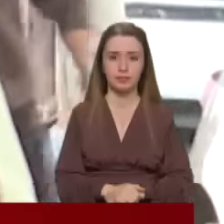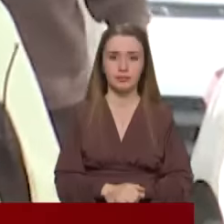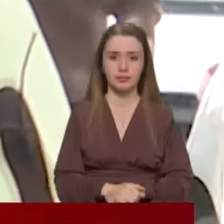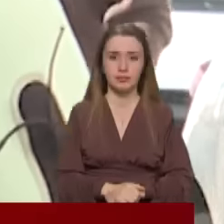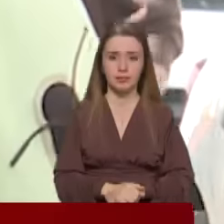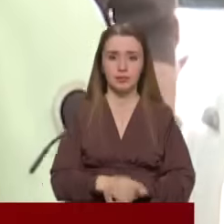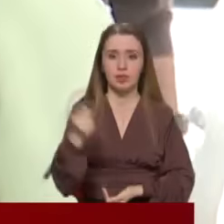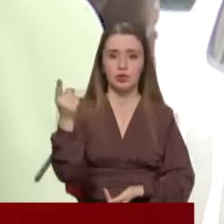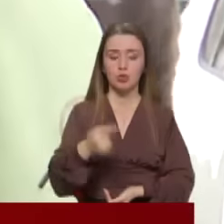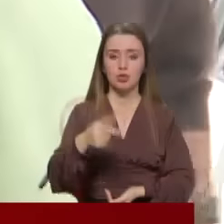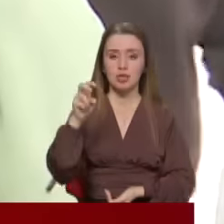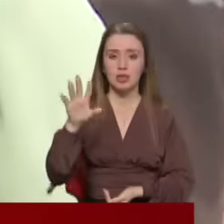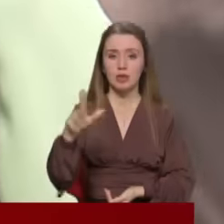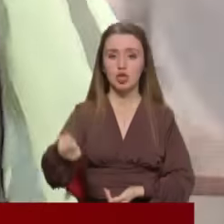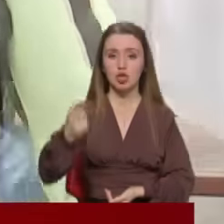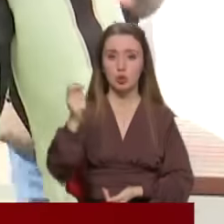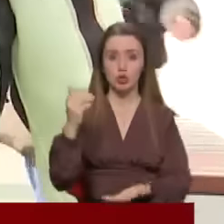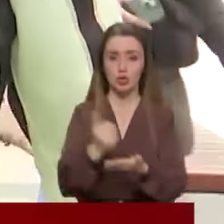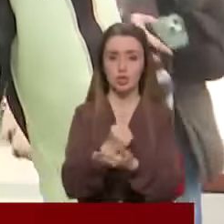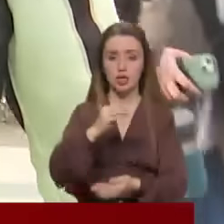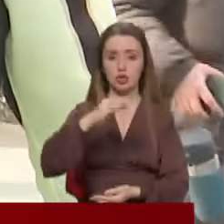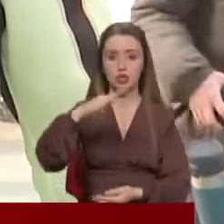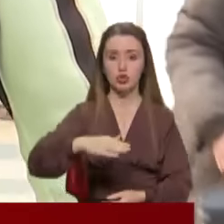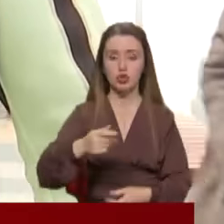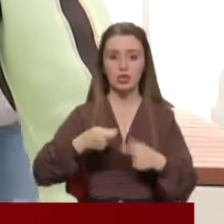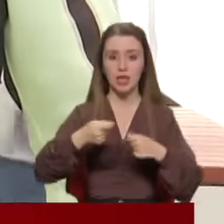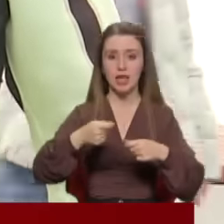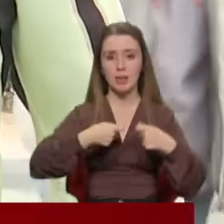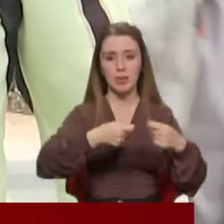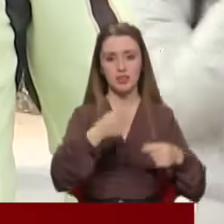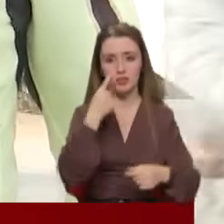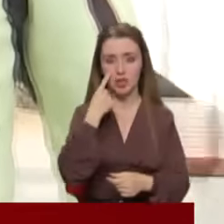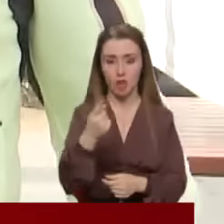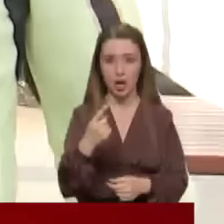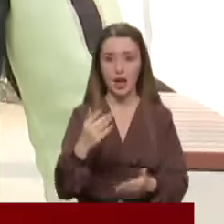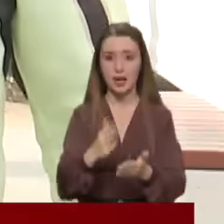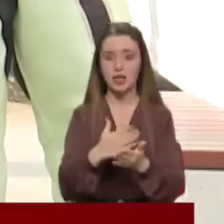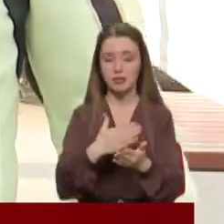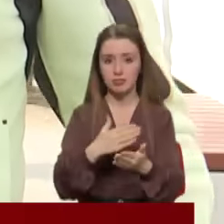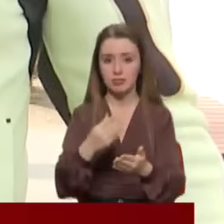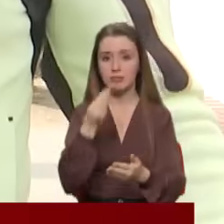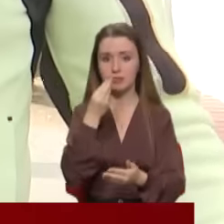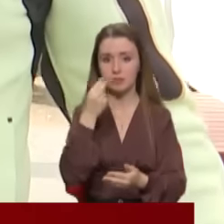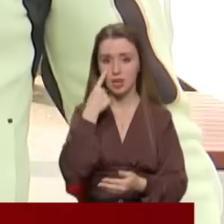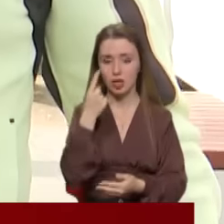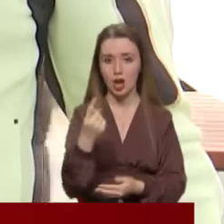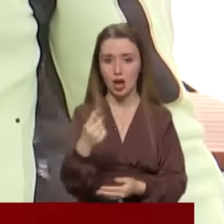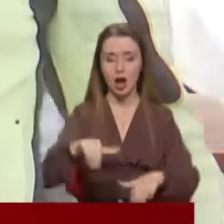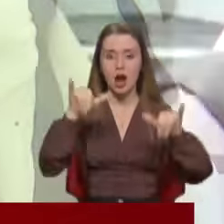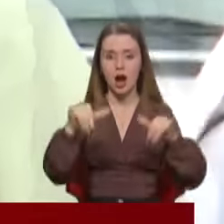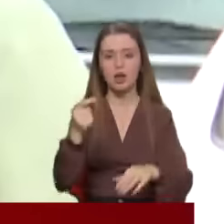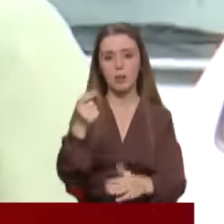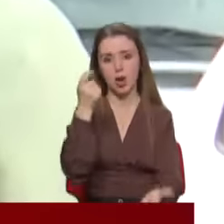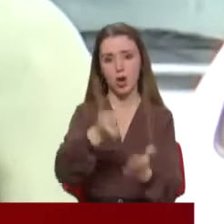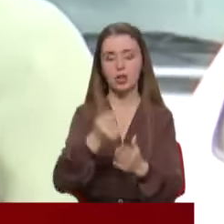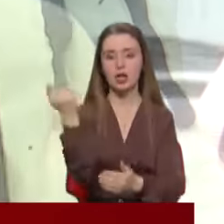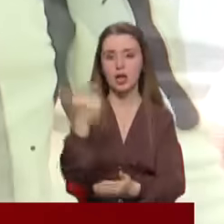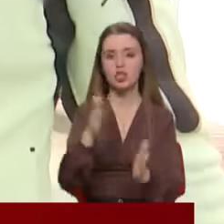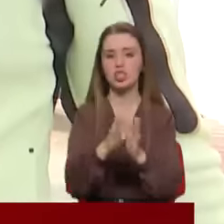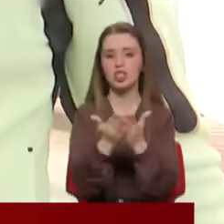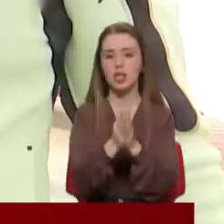Peki aile. %85 burs kazanan bu çocuk okul eğitim masrafı dışında kitap parası ve yemek ücretiyle aynı parayı tekrar ödedi. Kaç para kitap